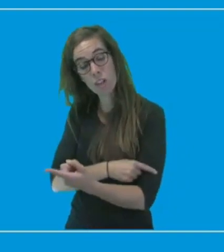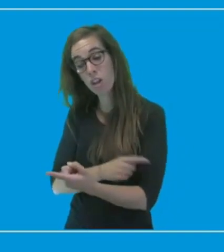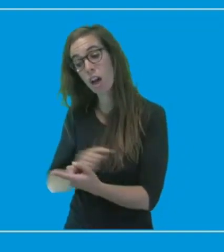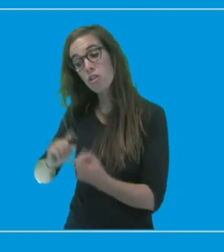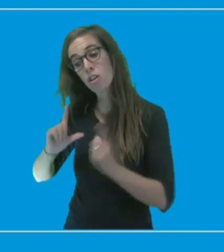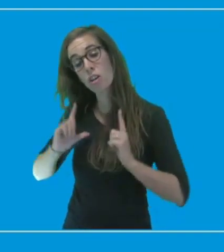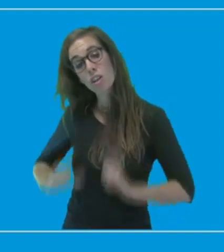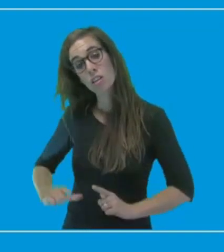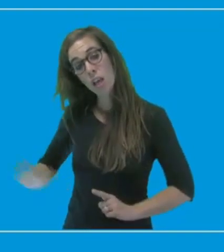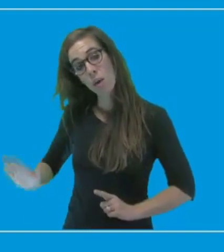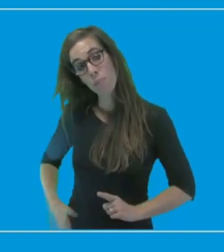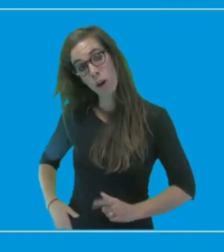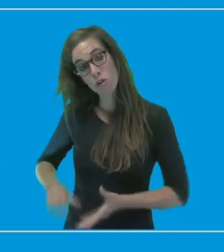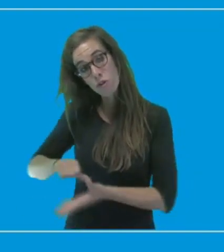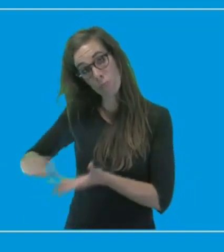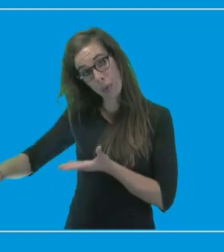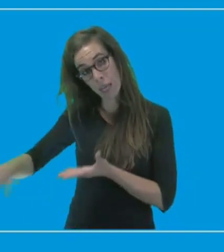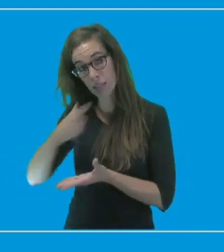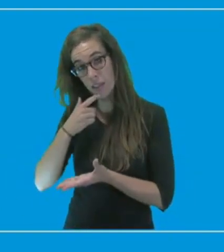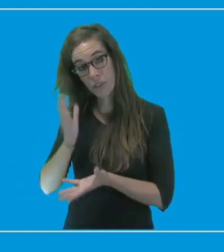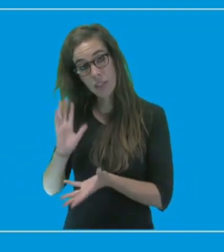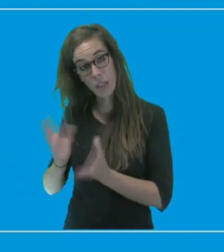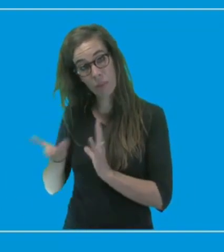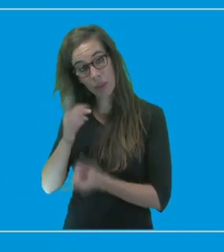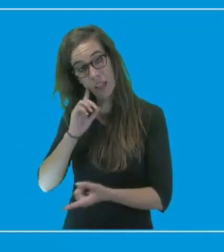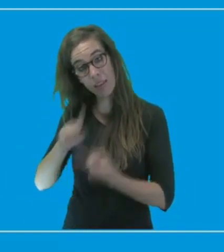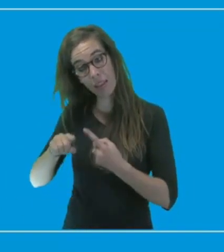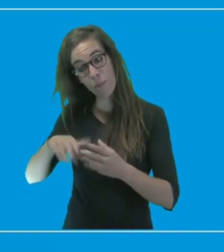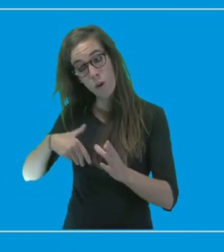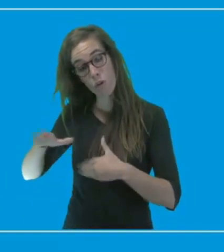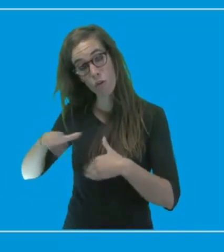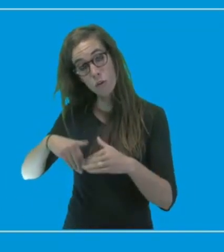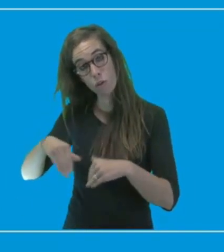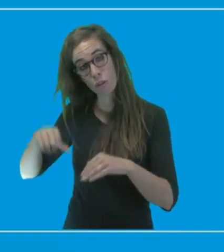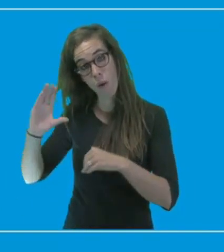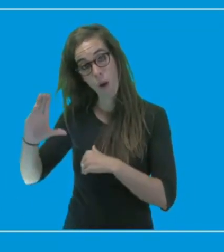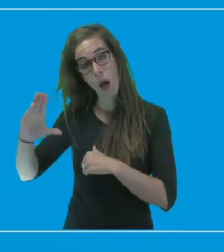et donc diminuer peut-être la dotation globale de fonctionnement pour les lycées. Très bien.